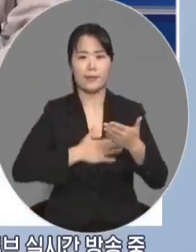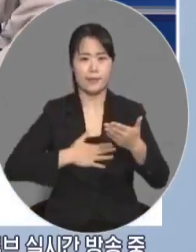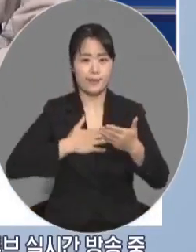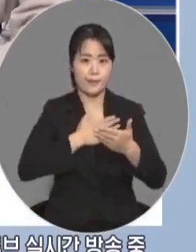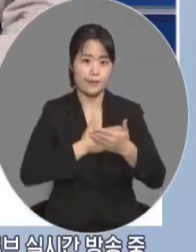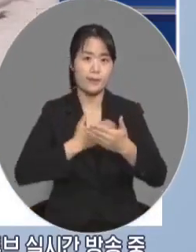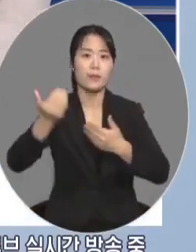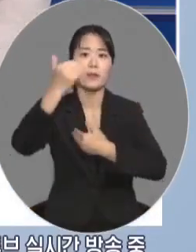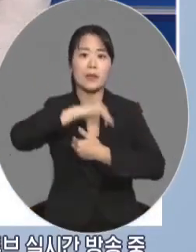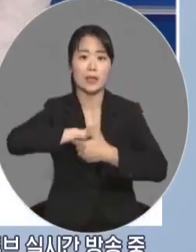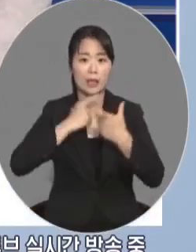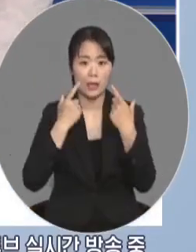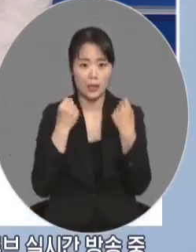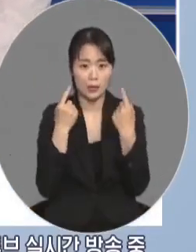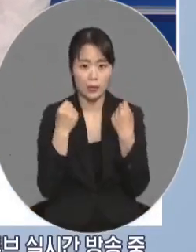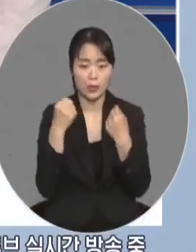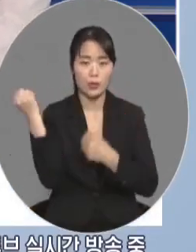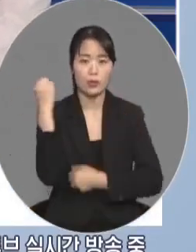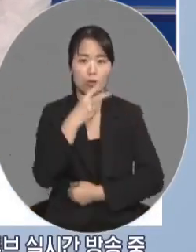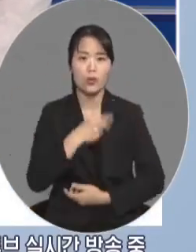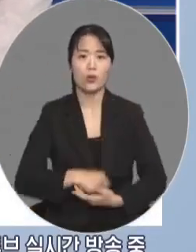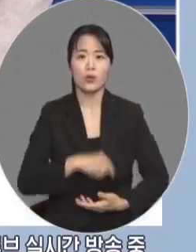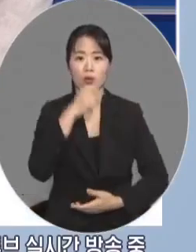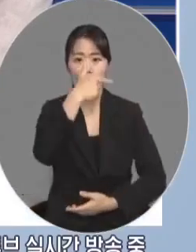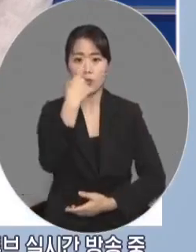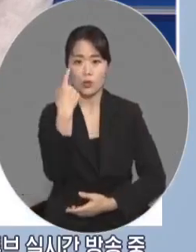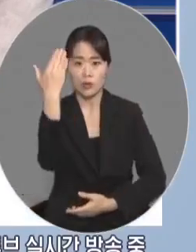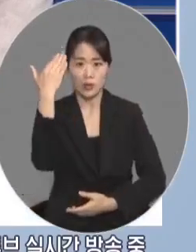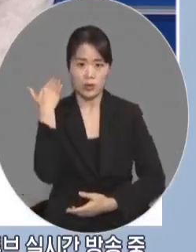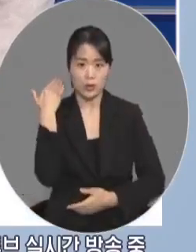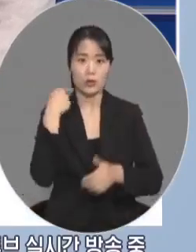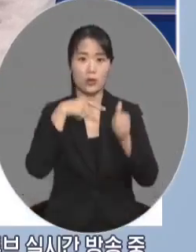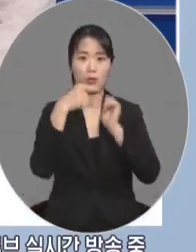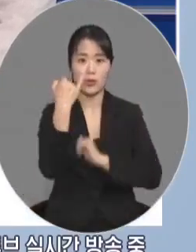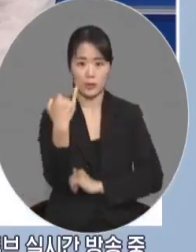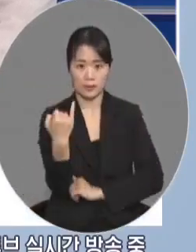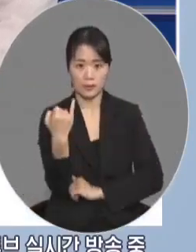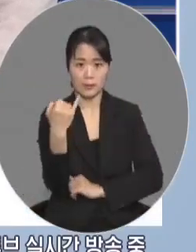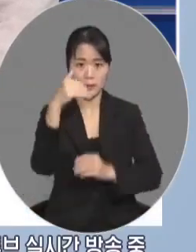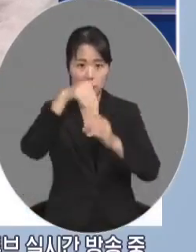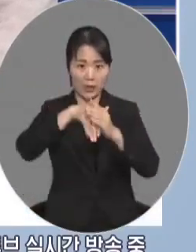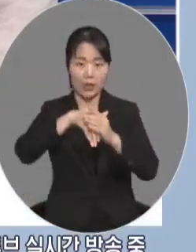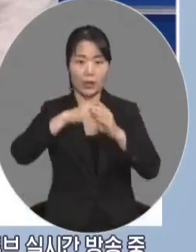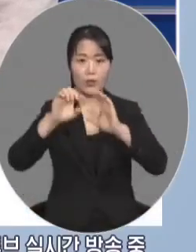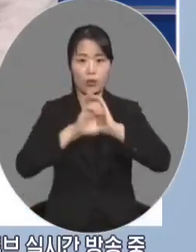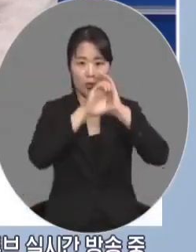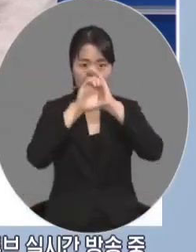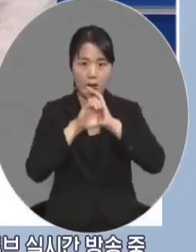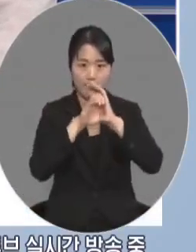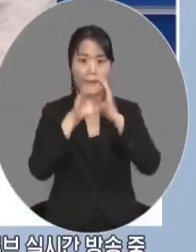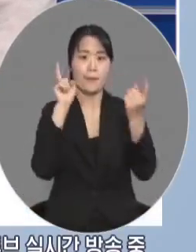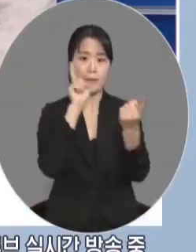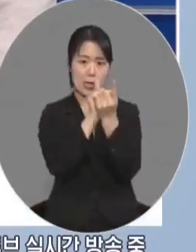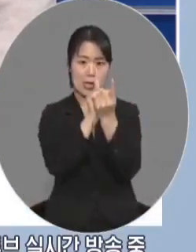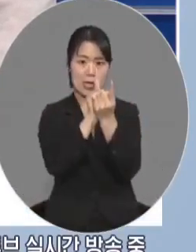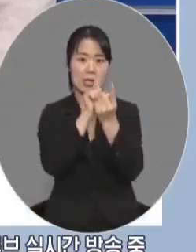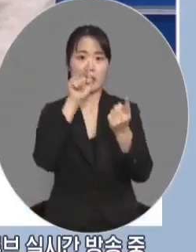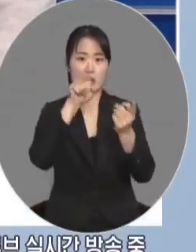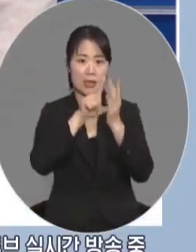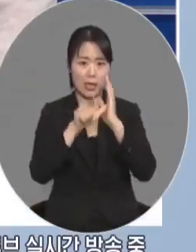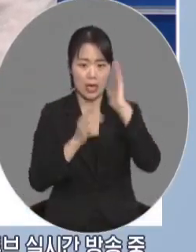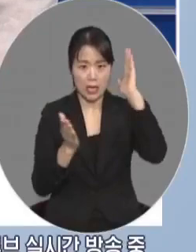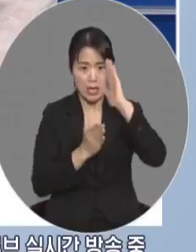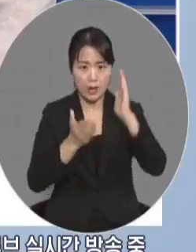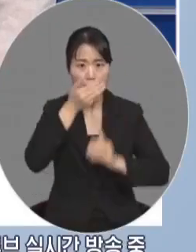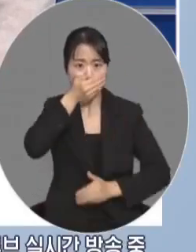크게 작용을 한 것 같고요. 예. 또 노 전 교육감 시절에 코로나19가 왔었는데 학생들에게 마스크를 지급하고 또